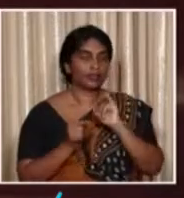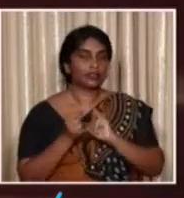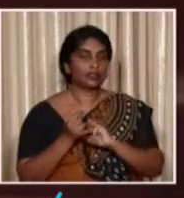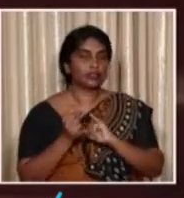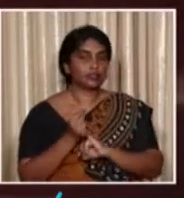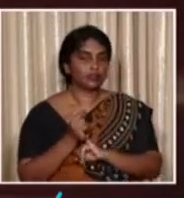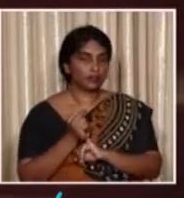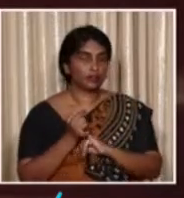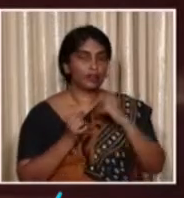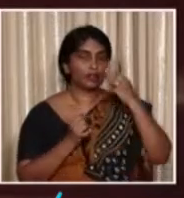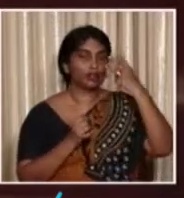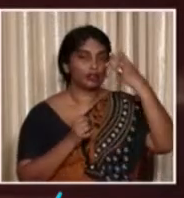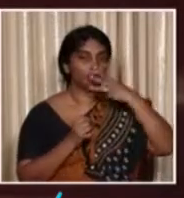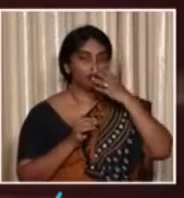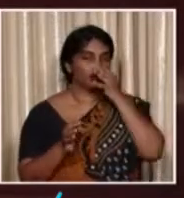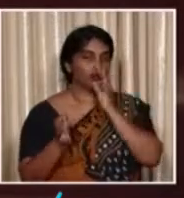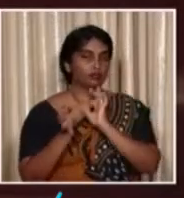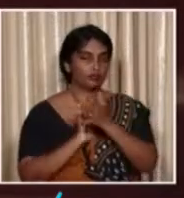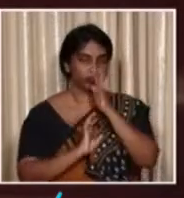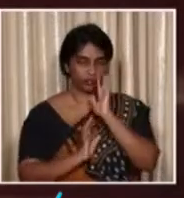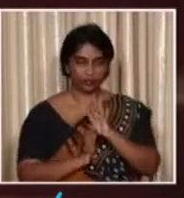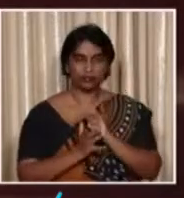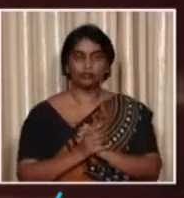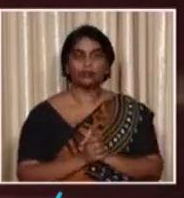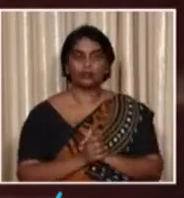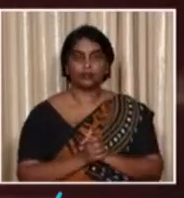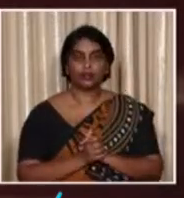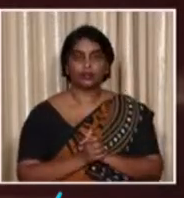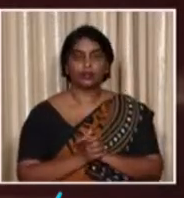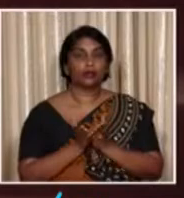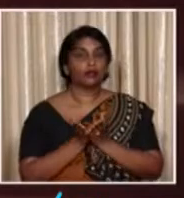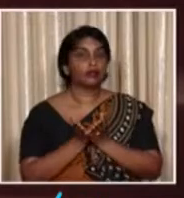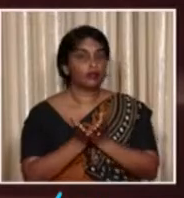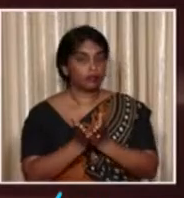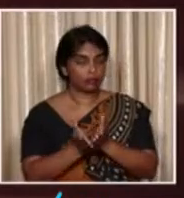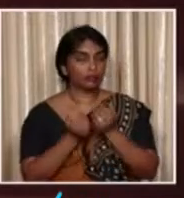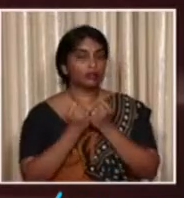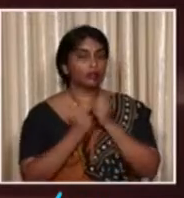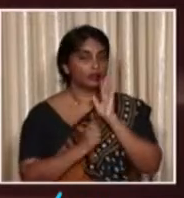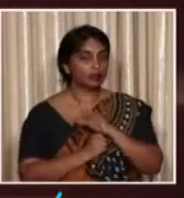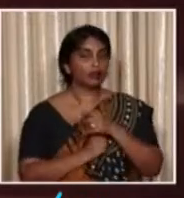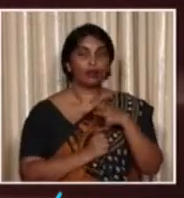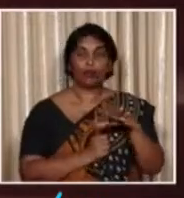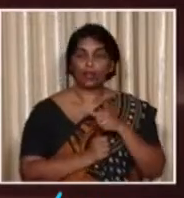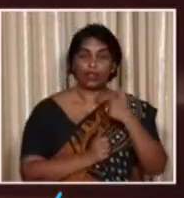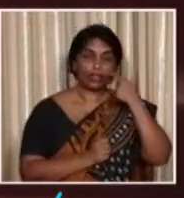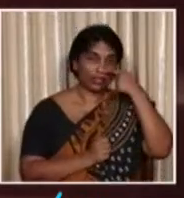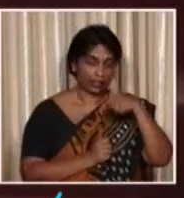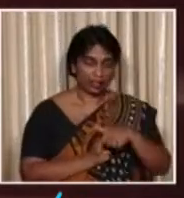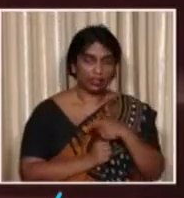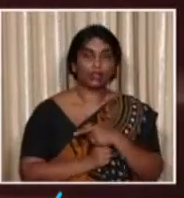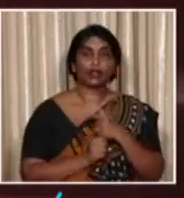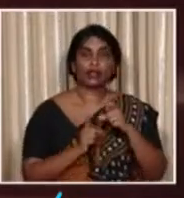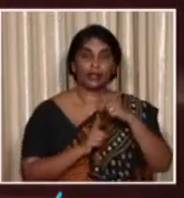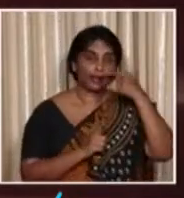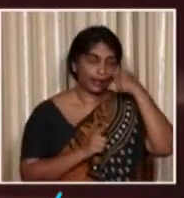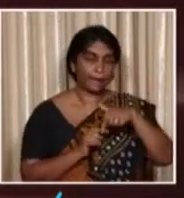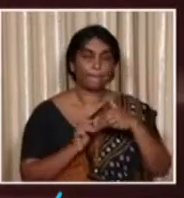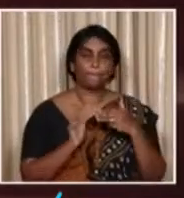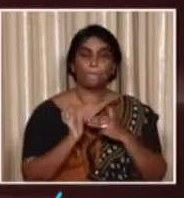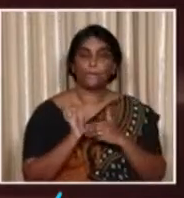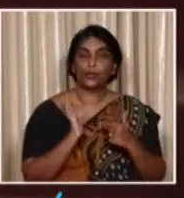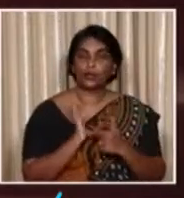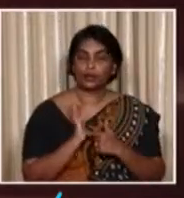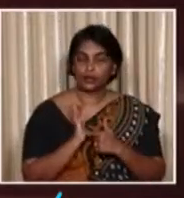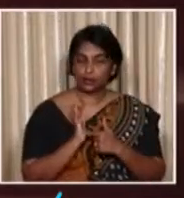සැප්තැම්බර් 3 වන දින ගිනි ගැනීමකට ලක් වුණා. නෞකාව ප්‍රවාහනය සඳහා අවශ්‍ය තෙල් ඩීසල් මෙට්‍රික්